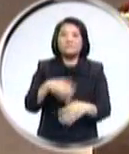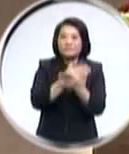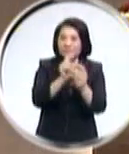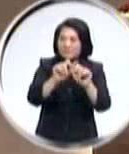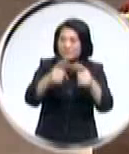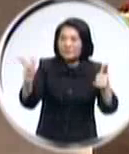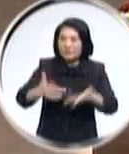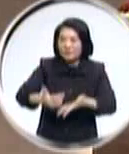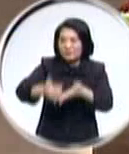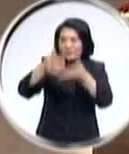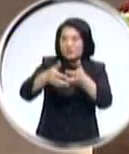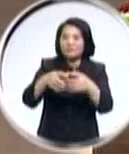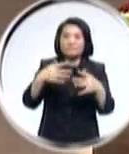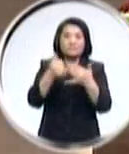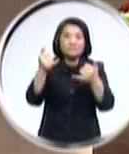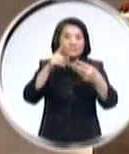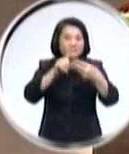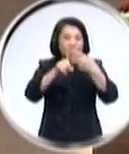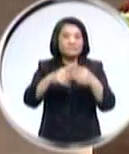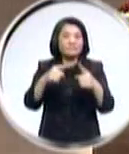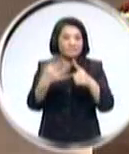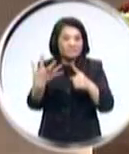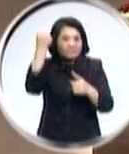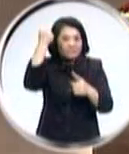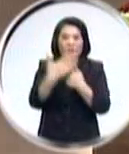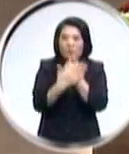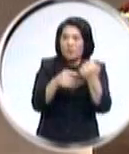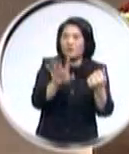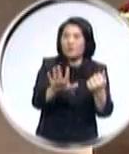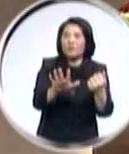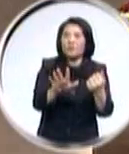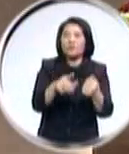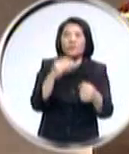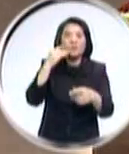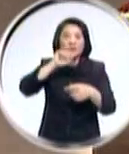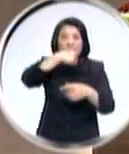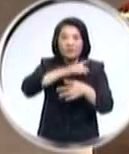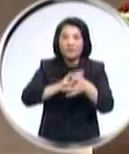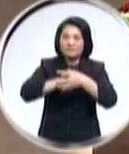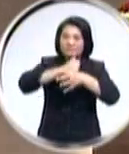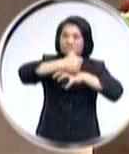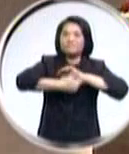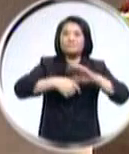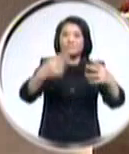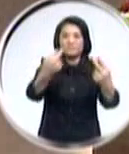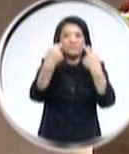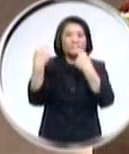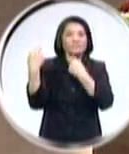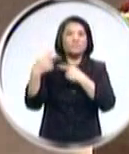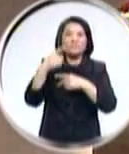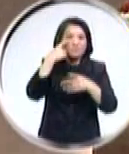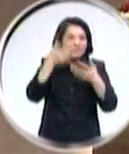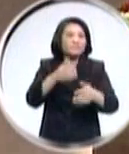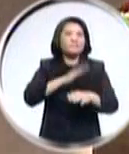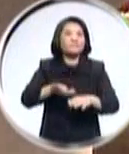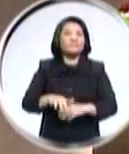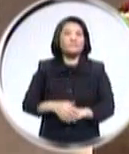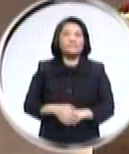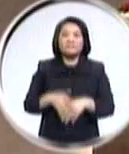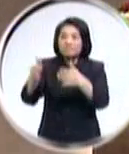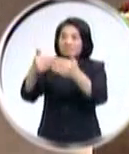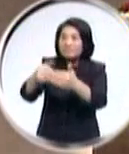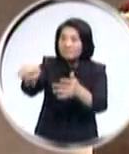重、民主人权受到保障，走出台湾受到国际社会看重，面对